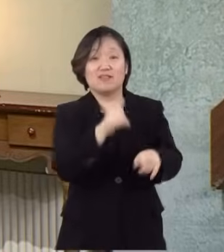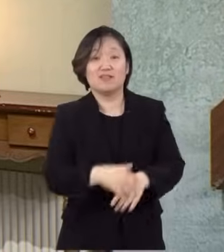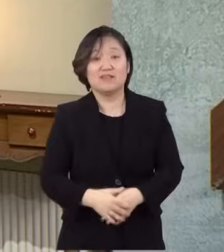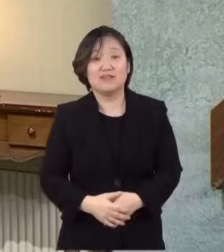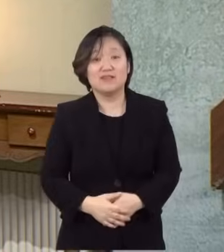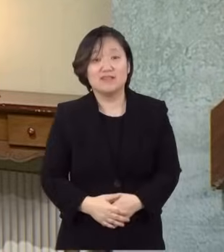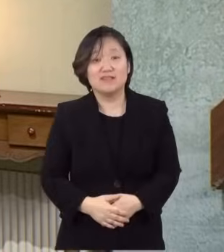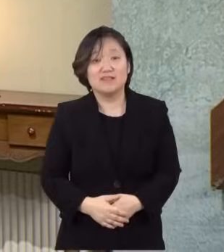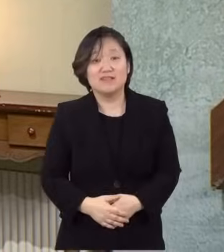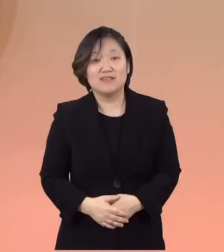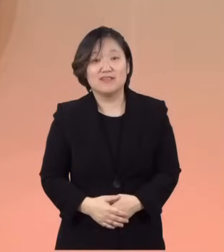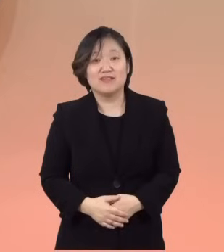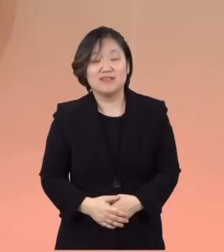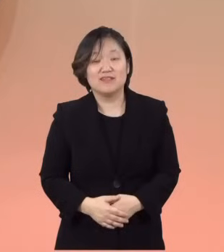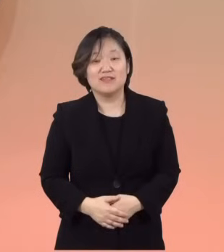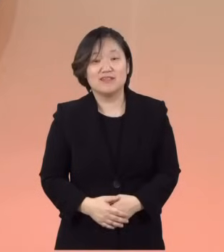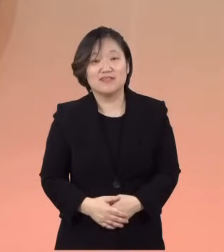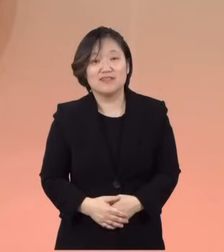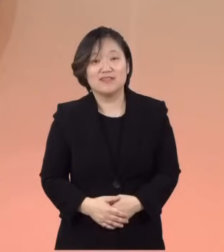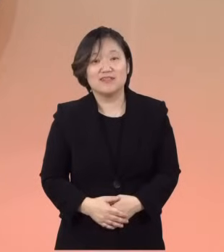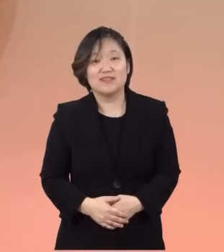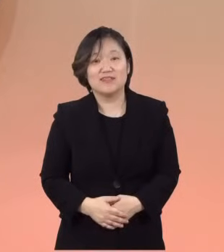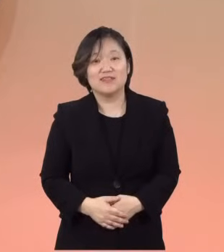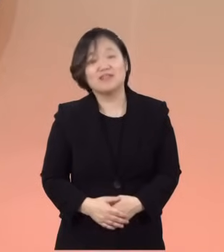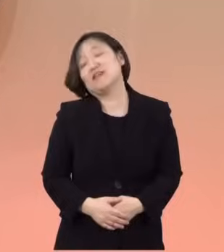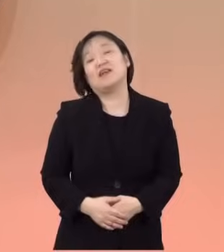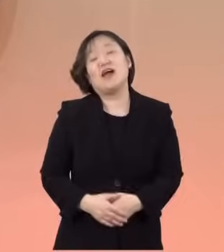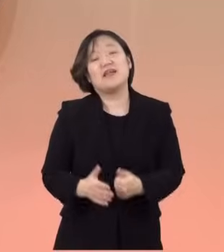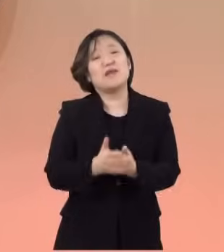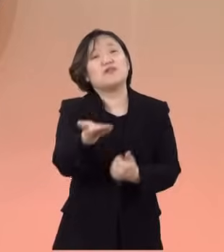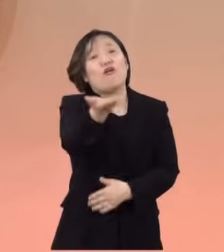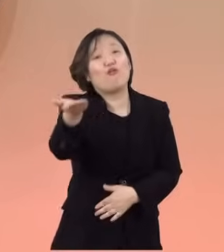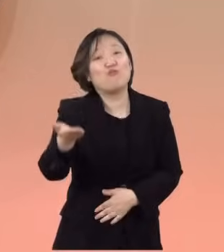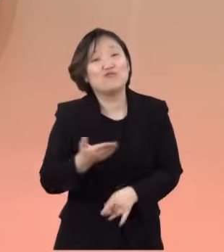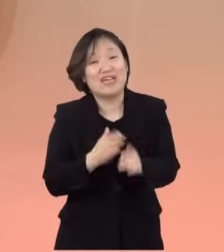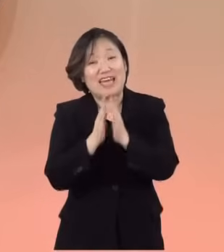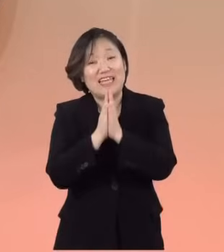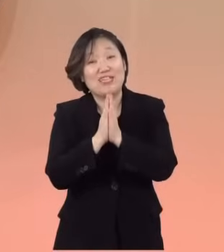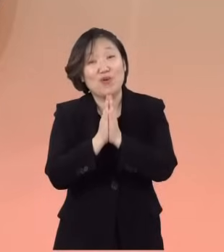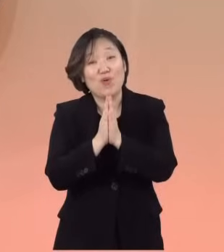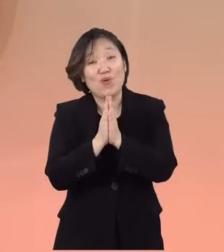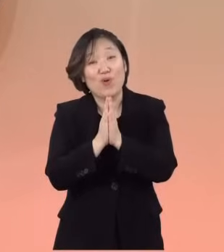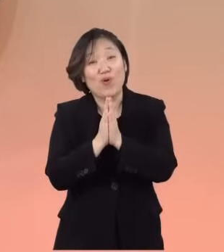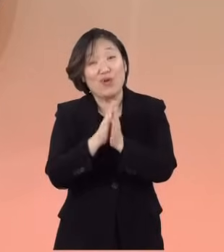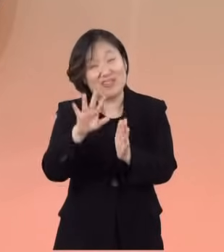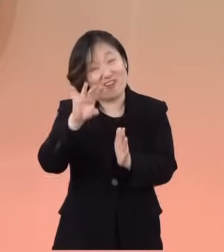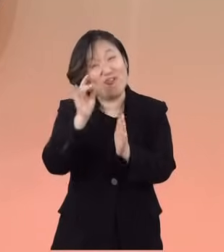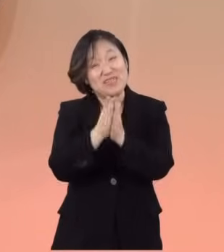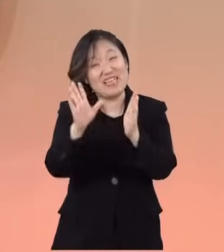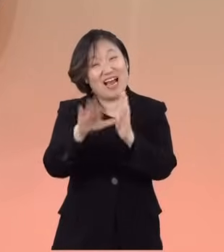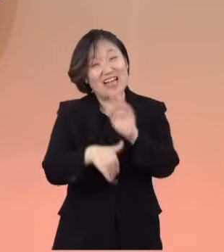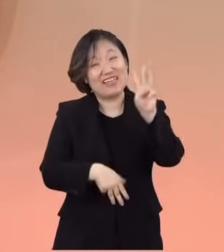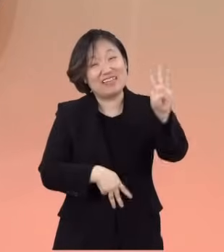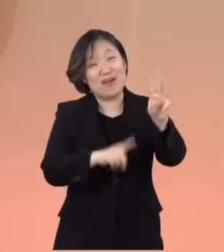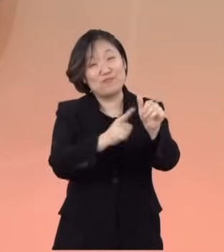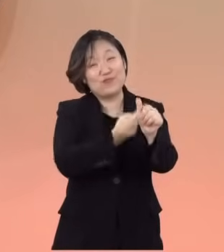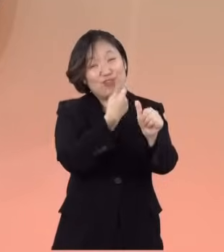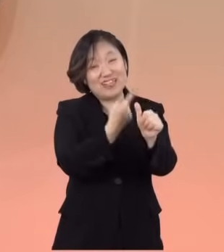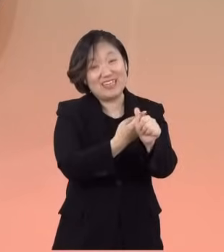말씀하고 있습니다 그래서 여러분 기도를 시작할 때는 삼귀로